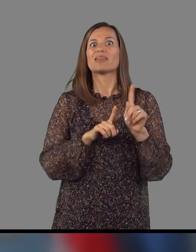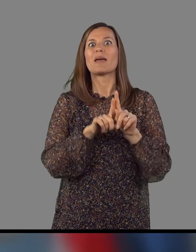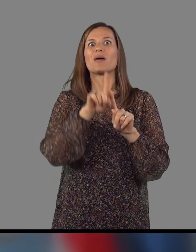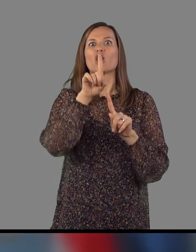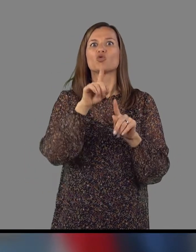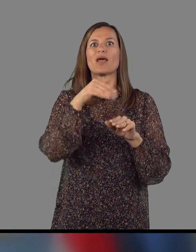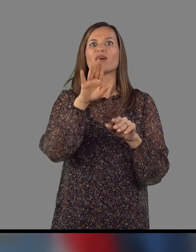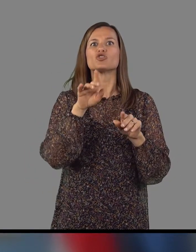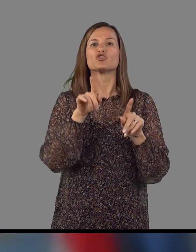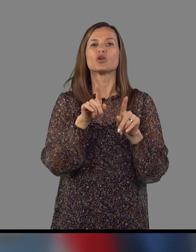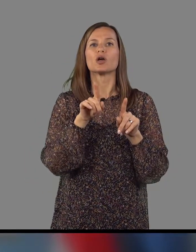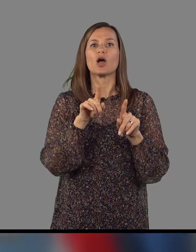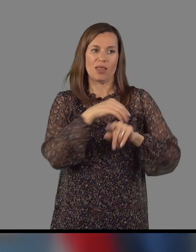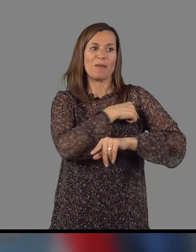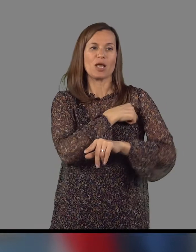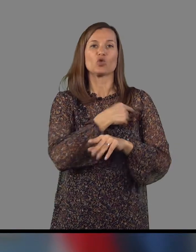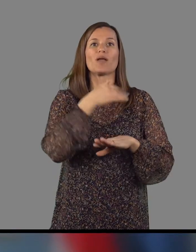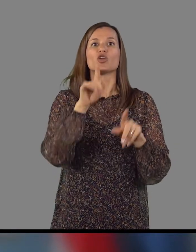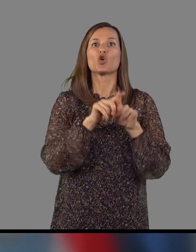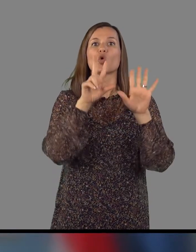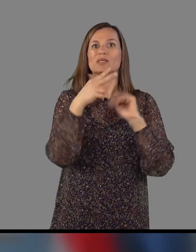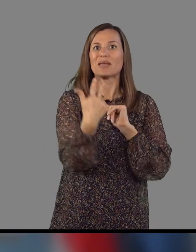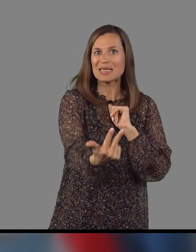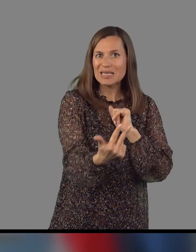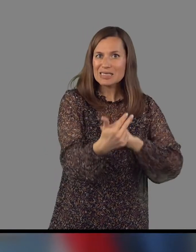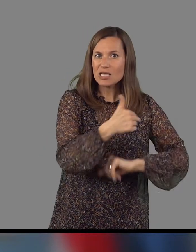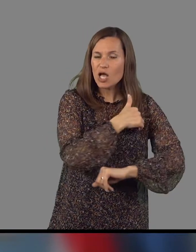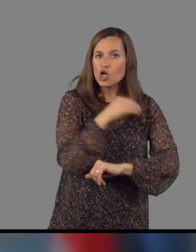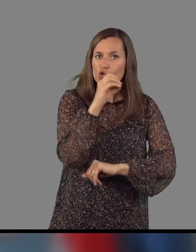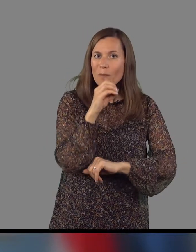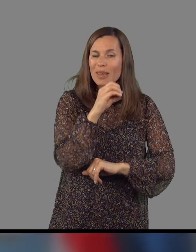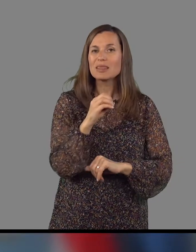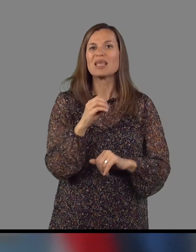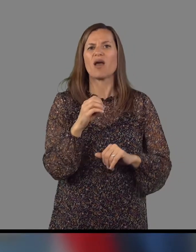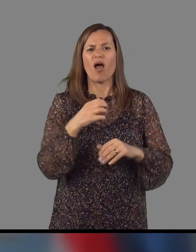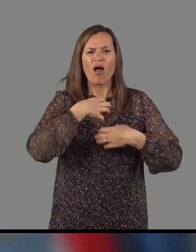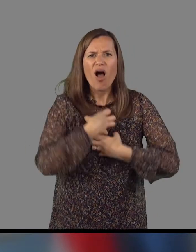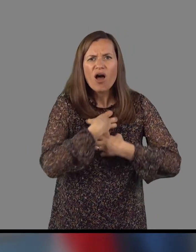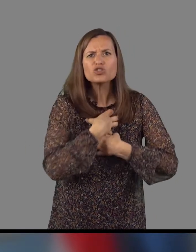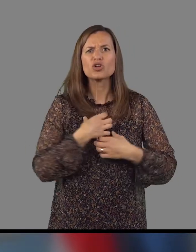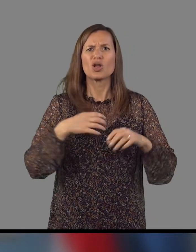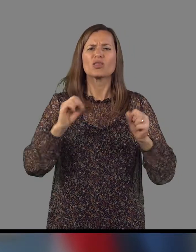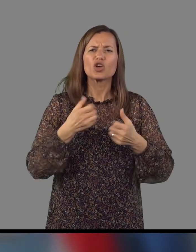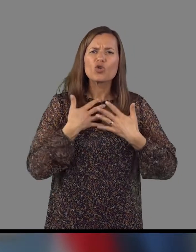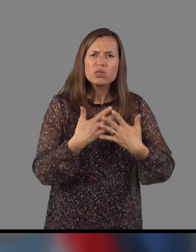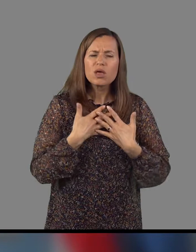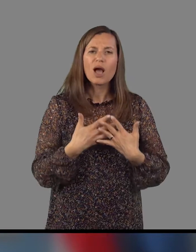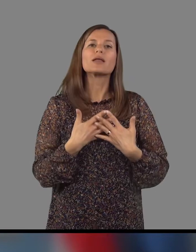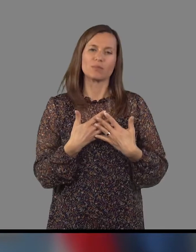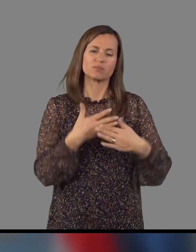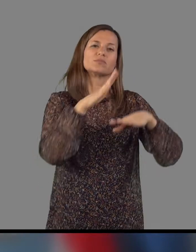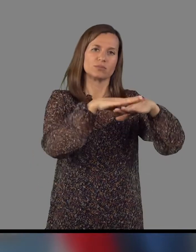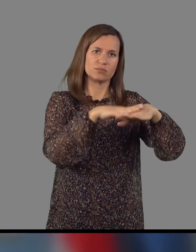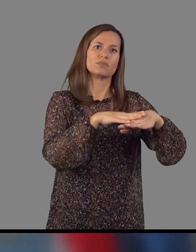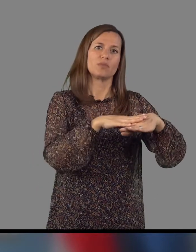stopinj in kašlja z težjim dihanjem kontaktirajo svojega izbranega zdravnika, v